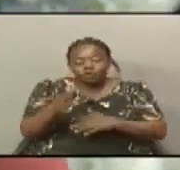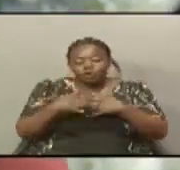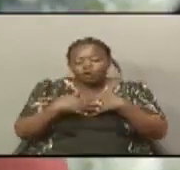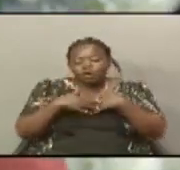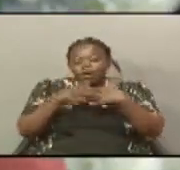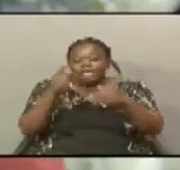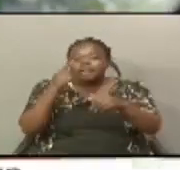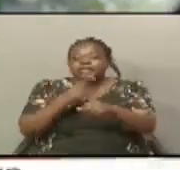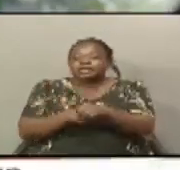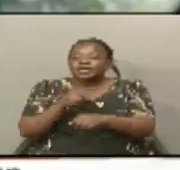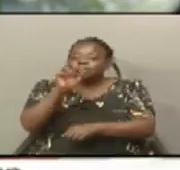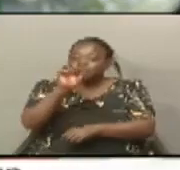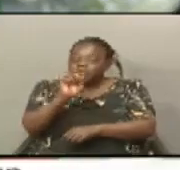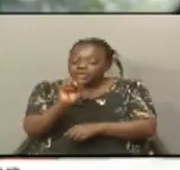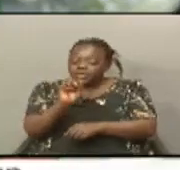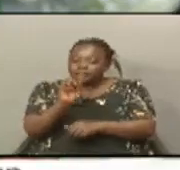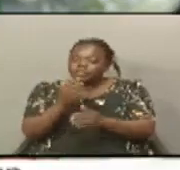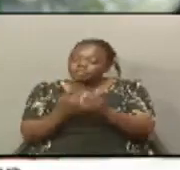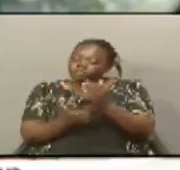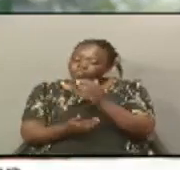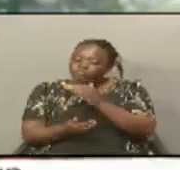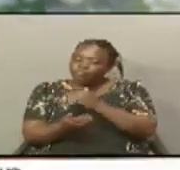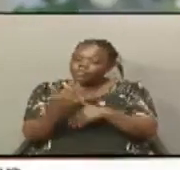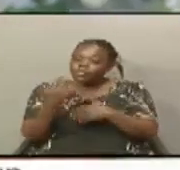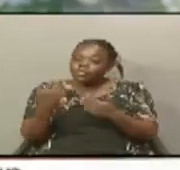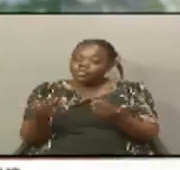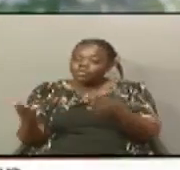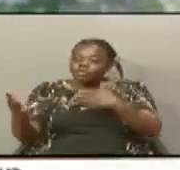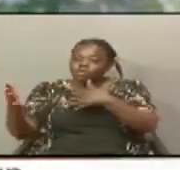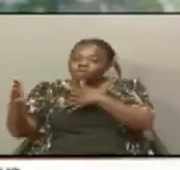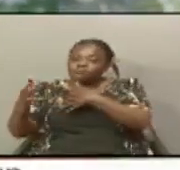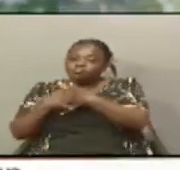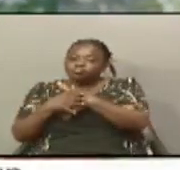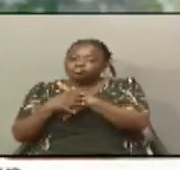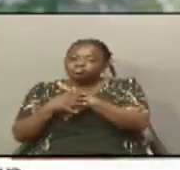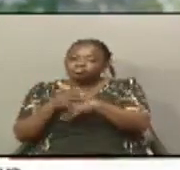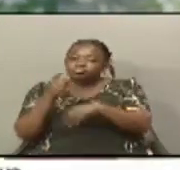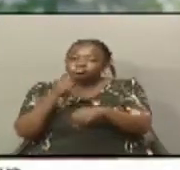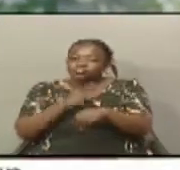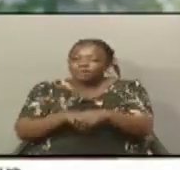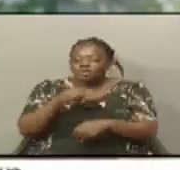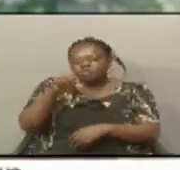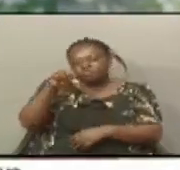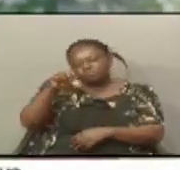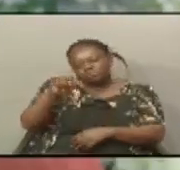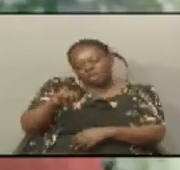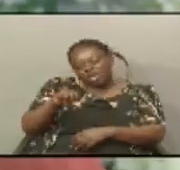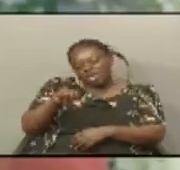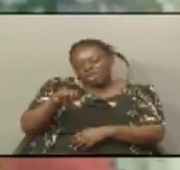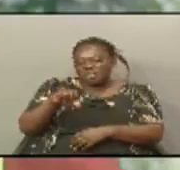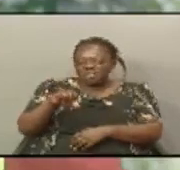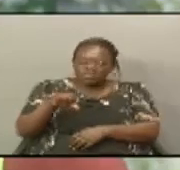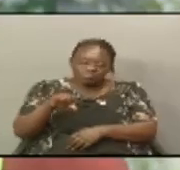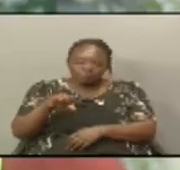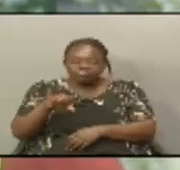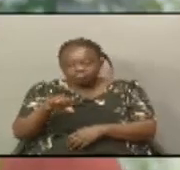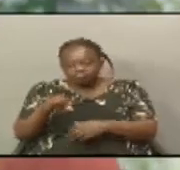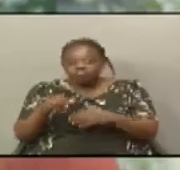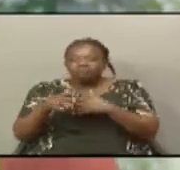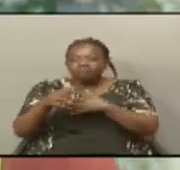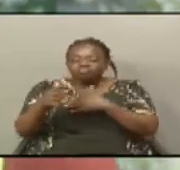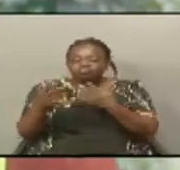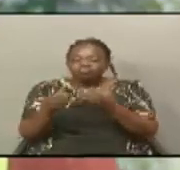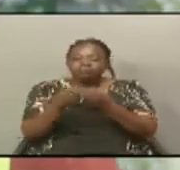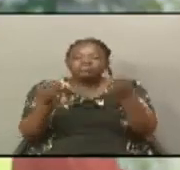jigula sawa 2 ezo kumacha tujja kugalawo satweyo nokweyongerayo